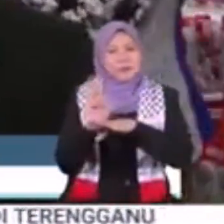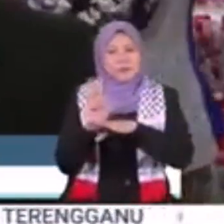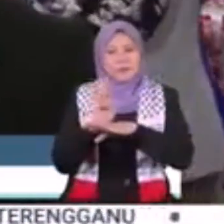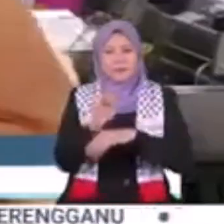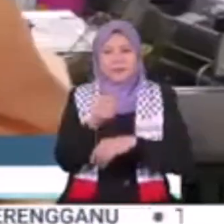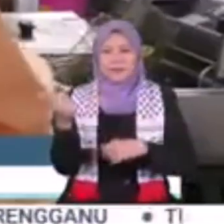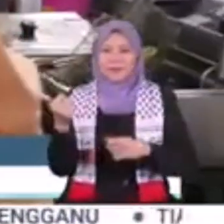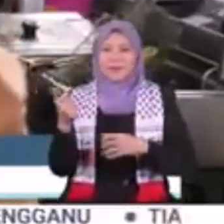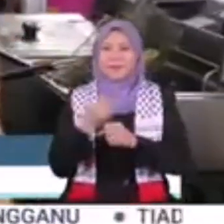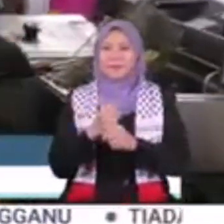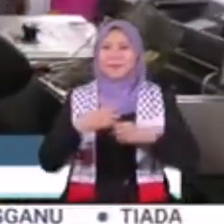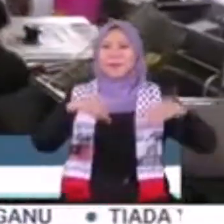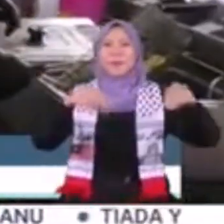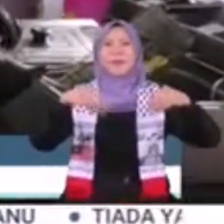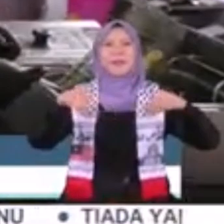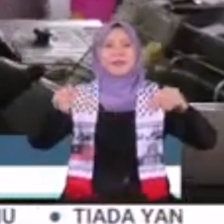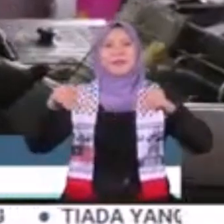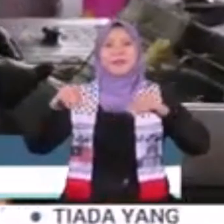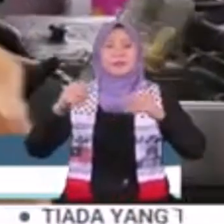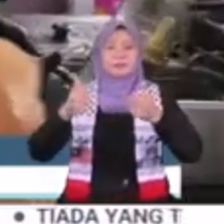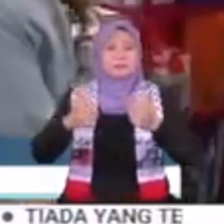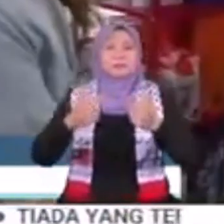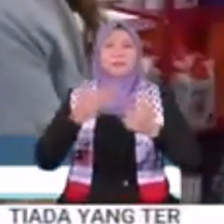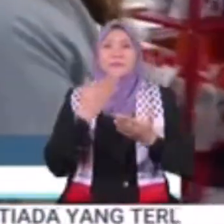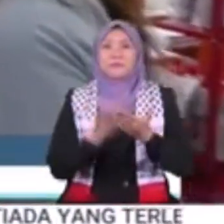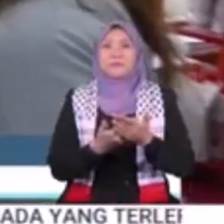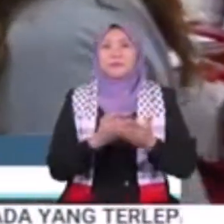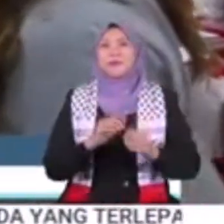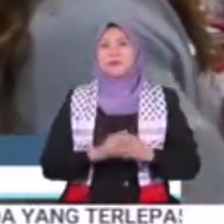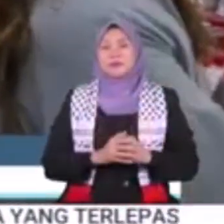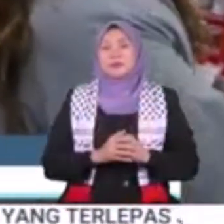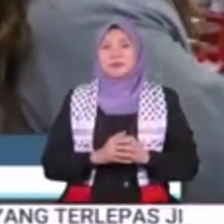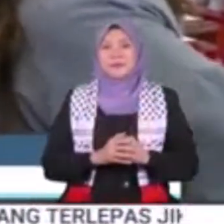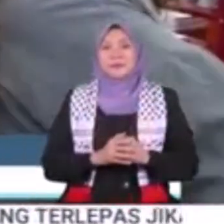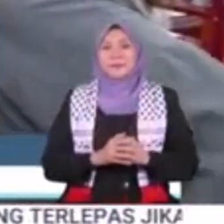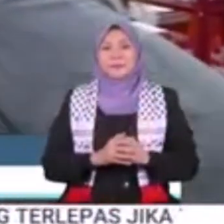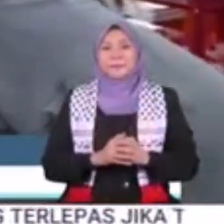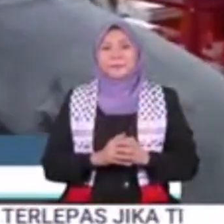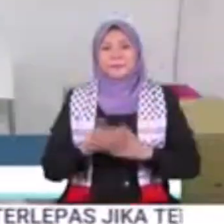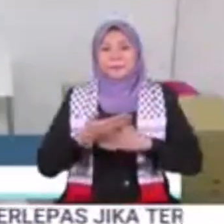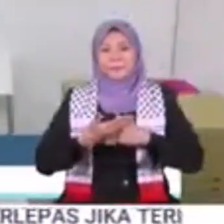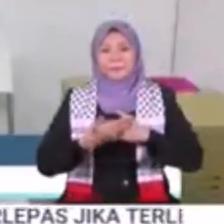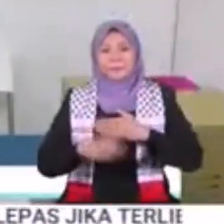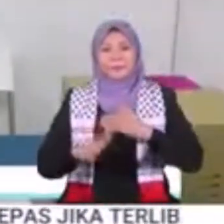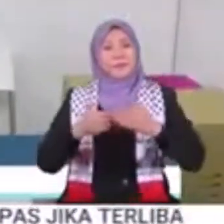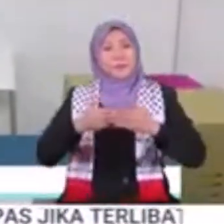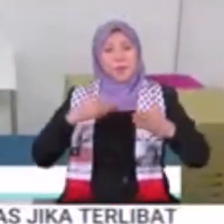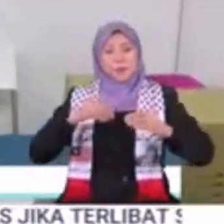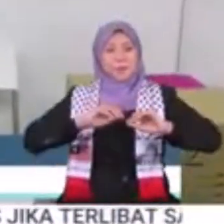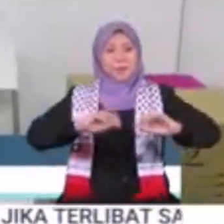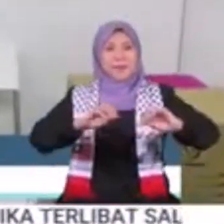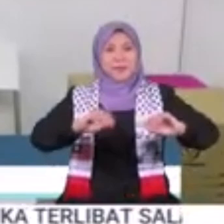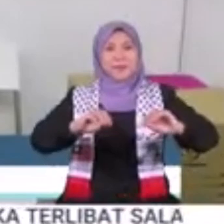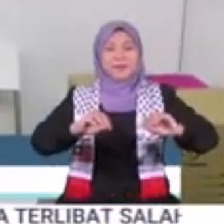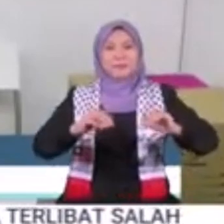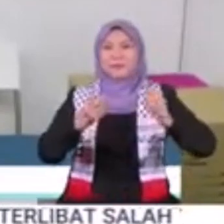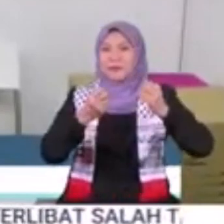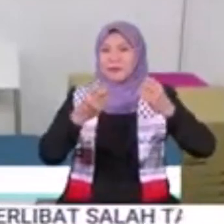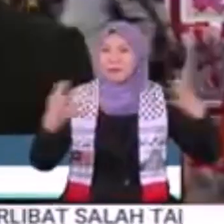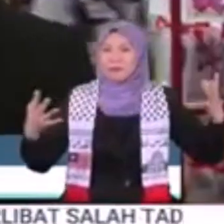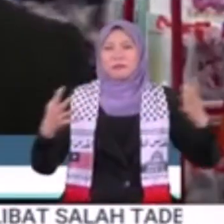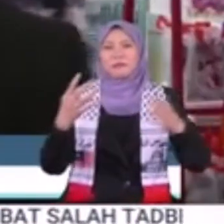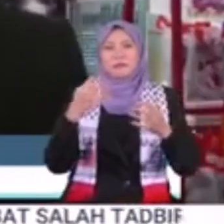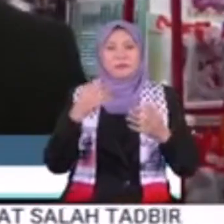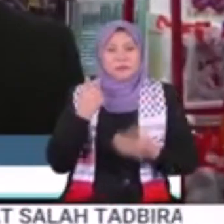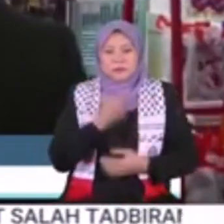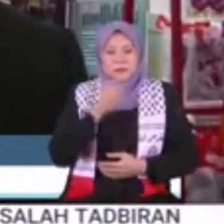lain mendapatkan jualan yang tinggi. Beza tu banyaklah perbezaannya. Antaranya sebelum coaching tu, banyak perkara yang